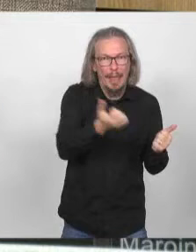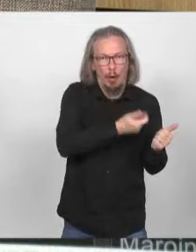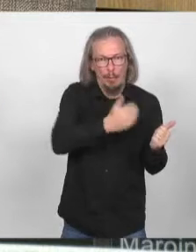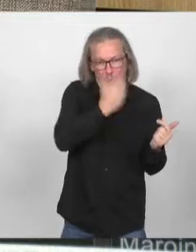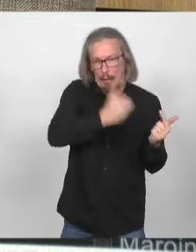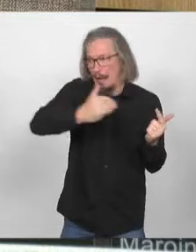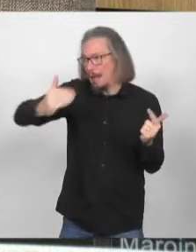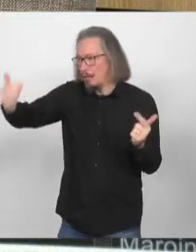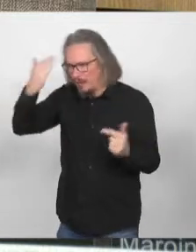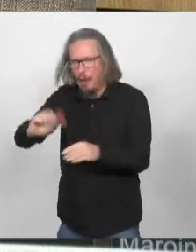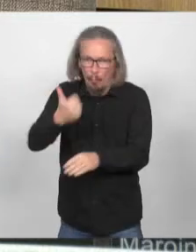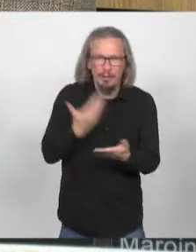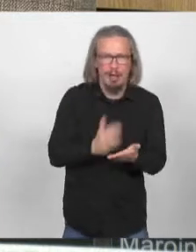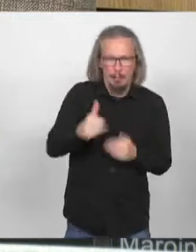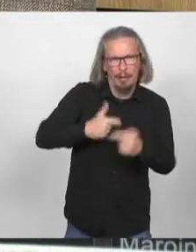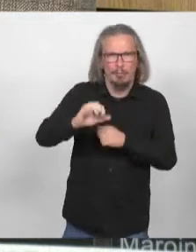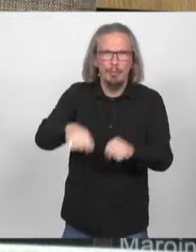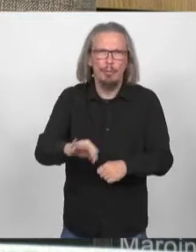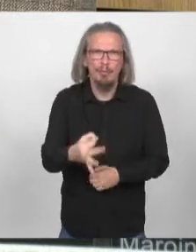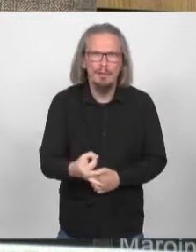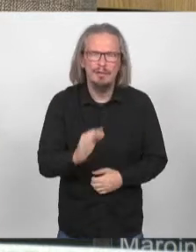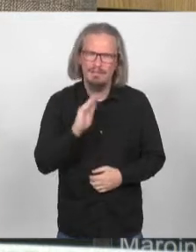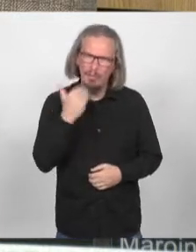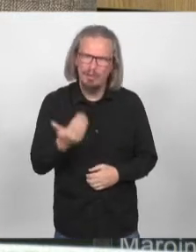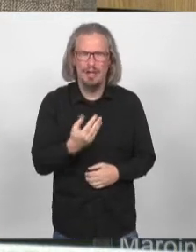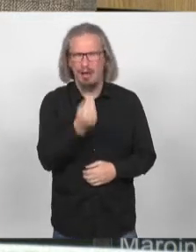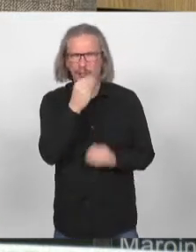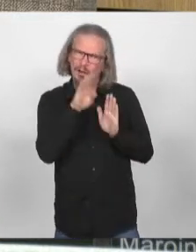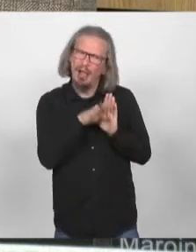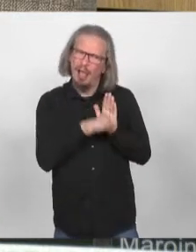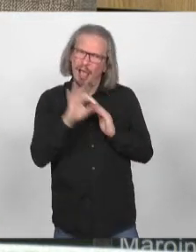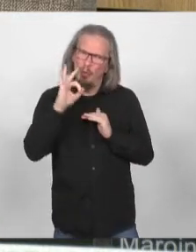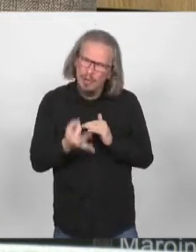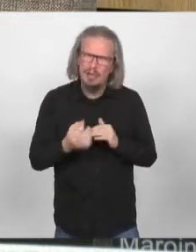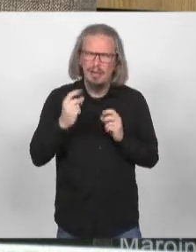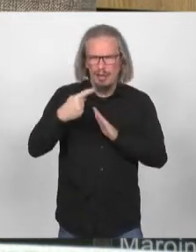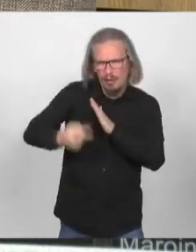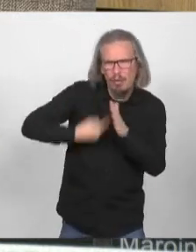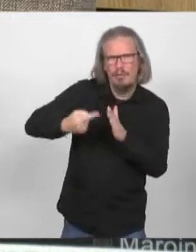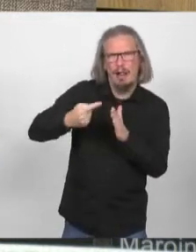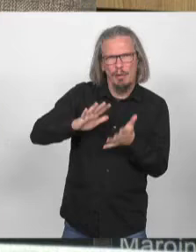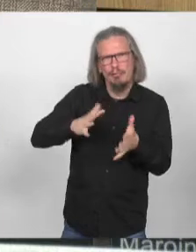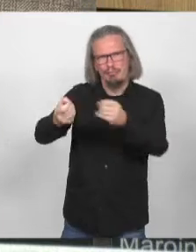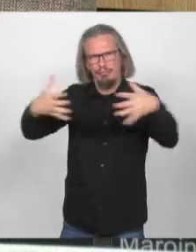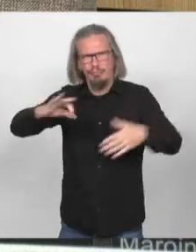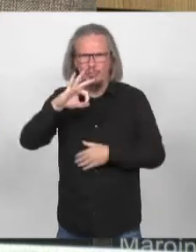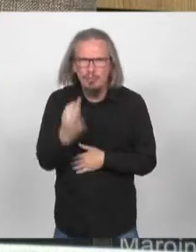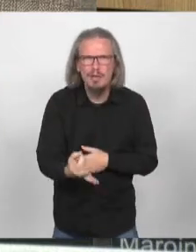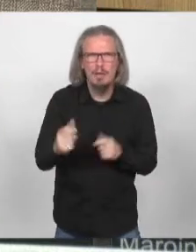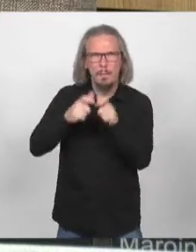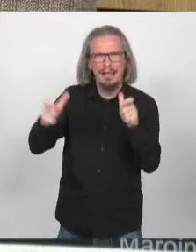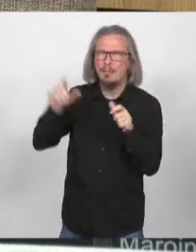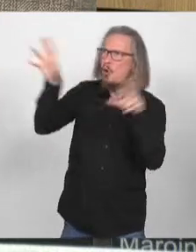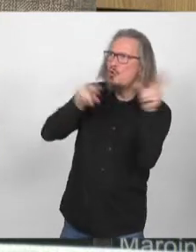les délibérations relatives à la réduction des consommations énergétiques de l'AMEL et au développement des énergies renouvelables et de récupération sur les bâtiments de